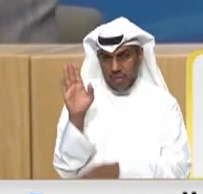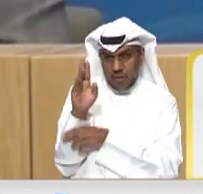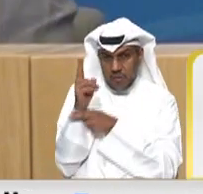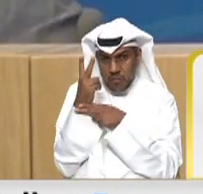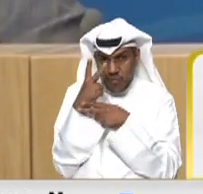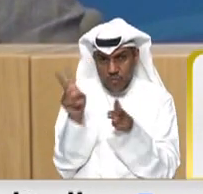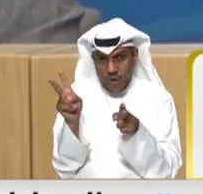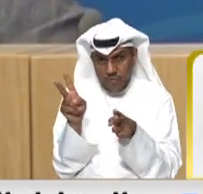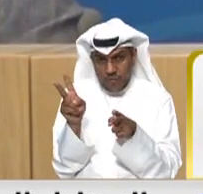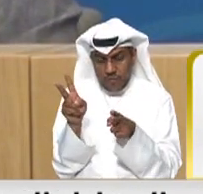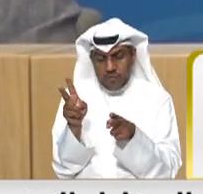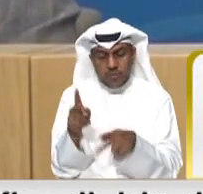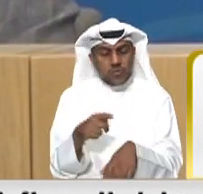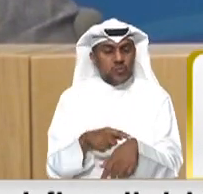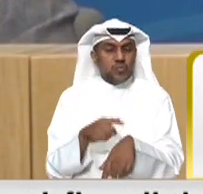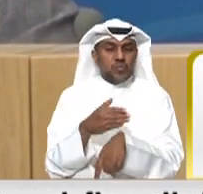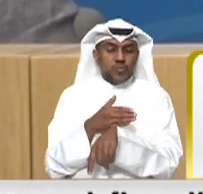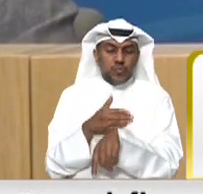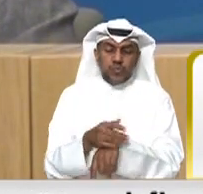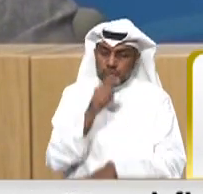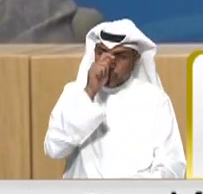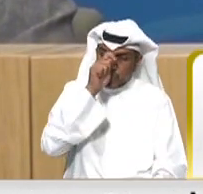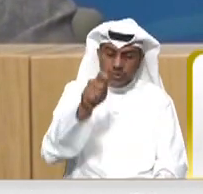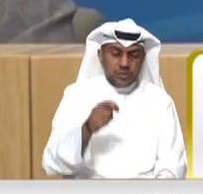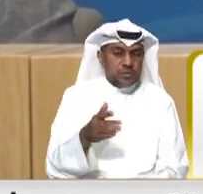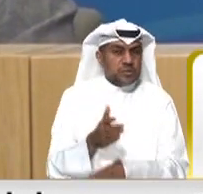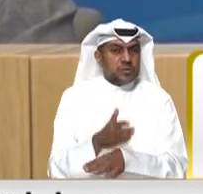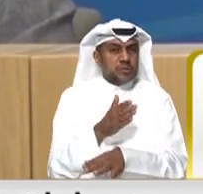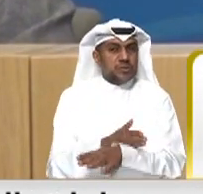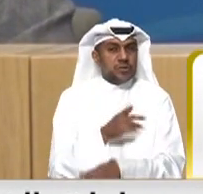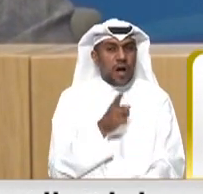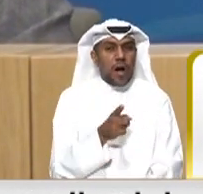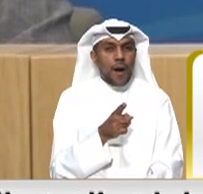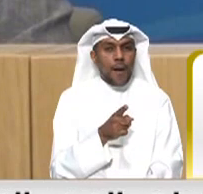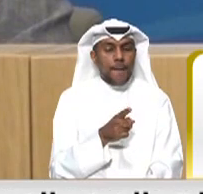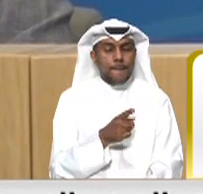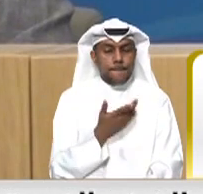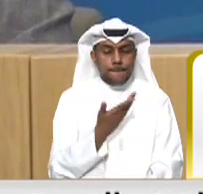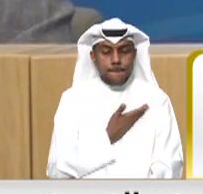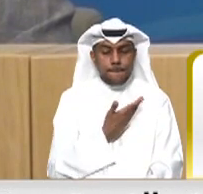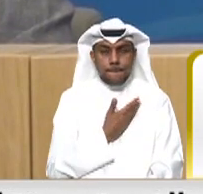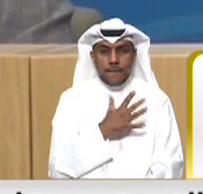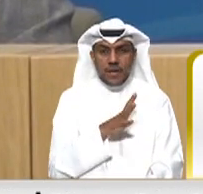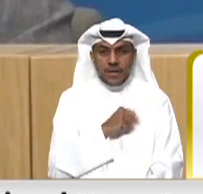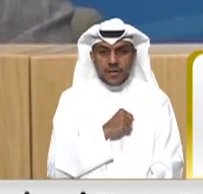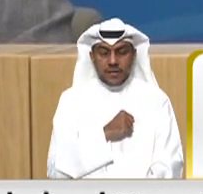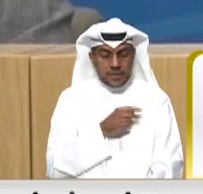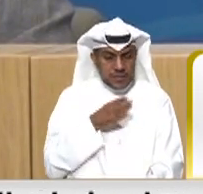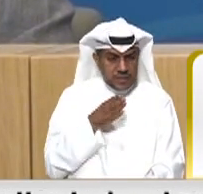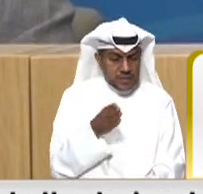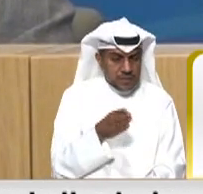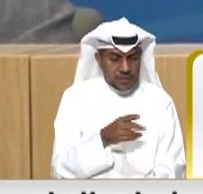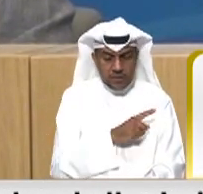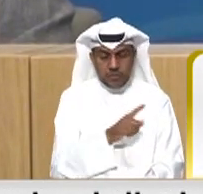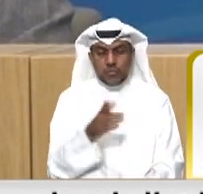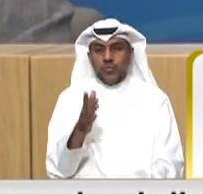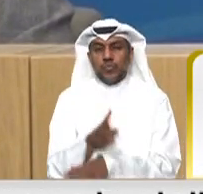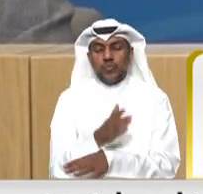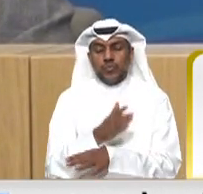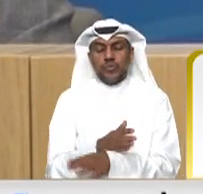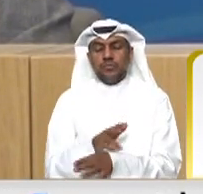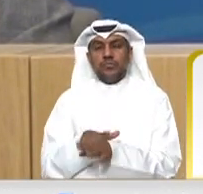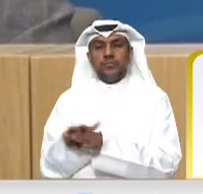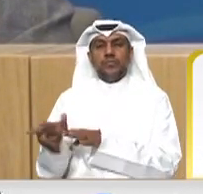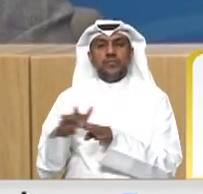القطاع تكون الإجراءات معقدة ومرهقة للغاية، وعند الدخول إلى غزة نواجه نظام تفريع تحميل مرهق